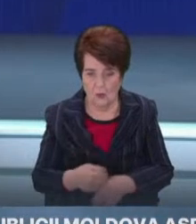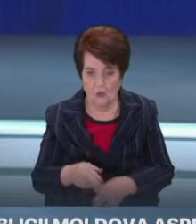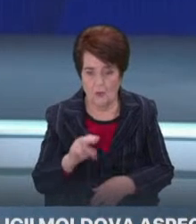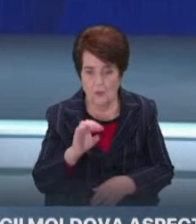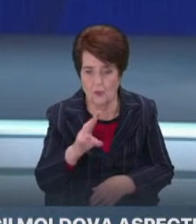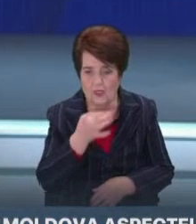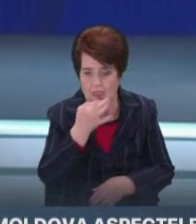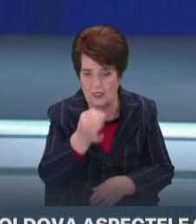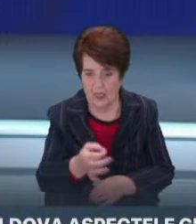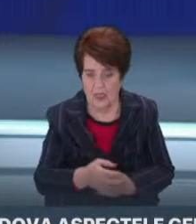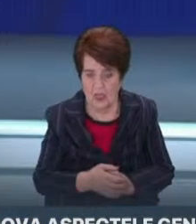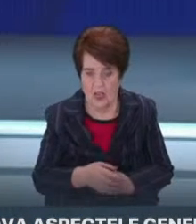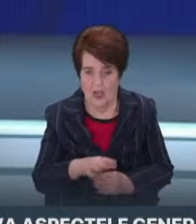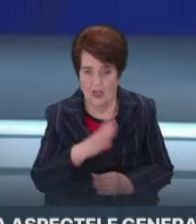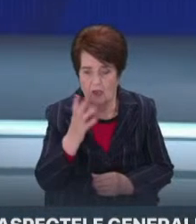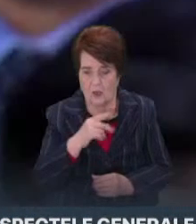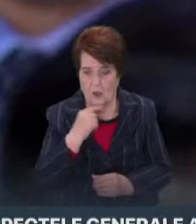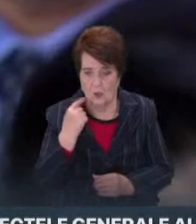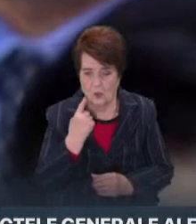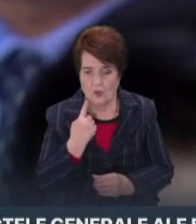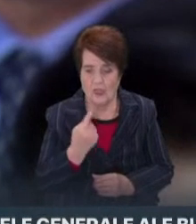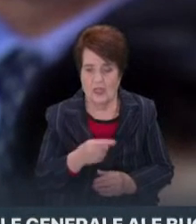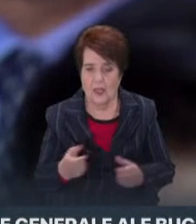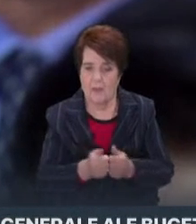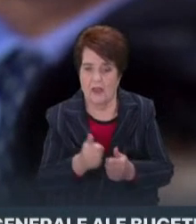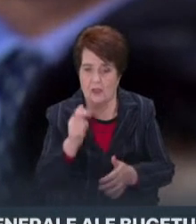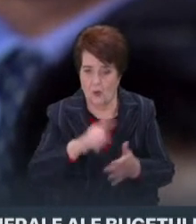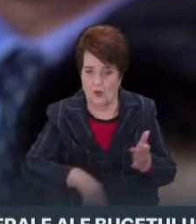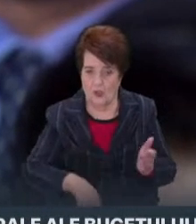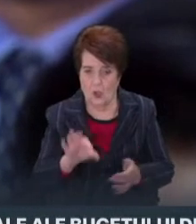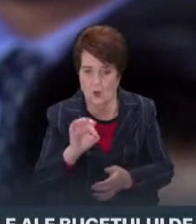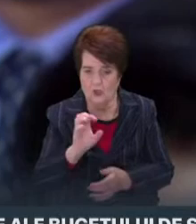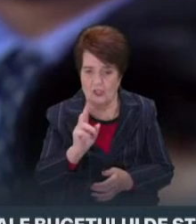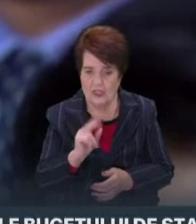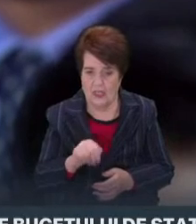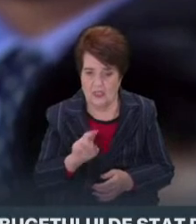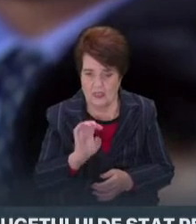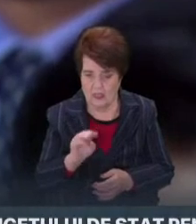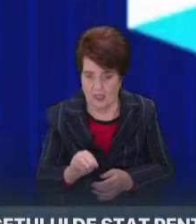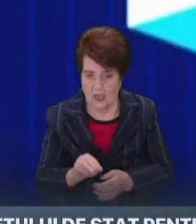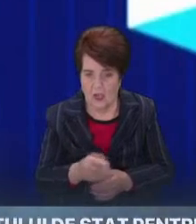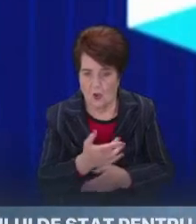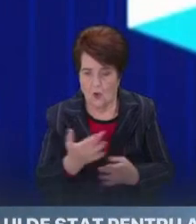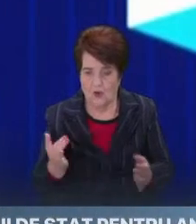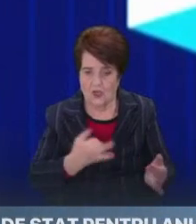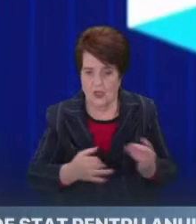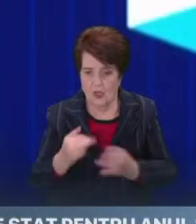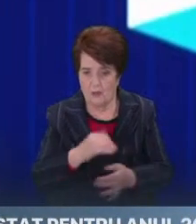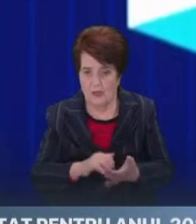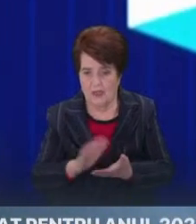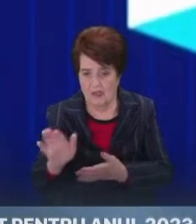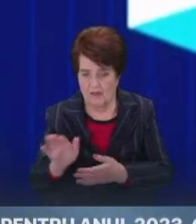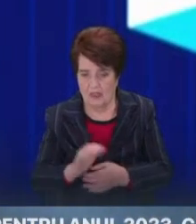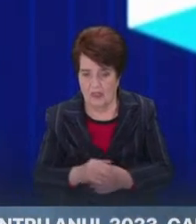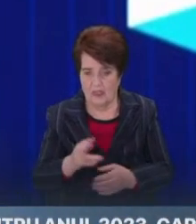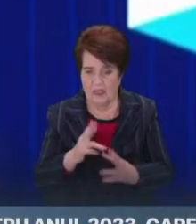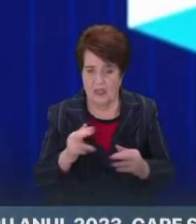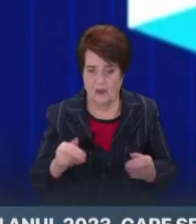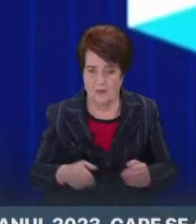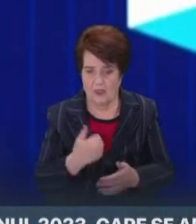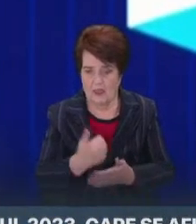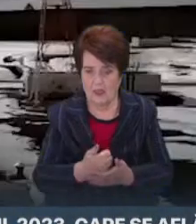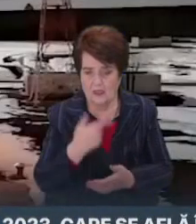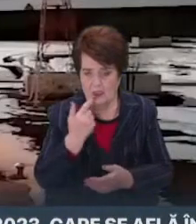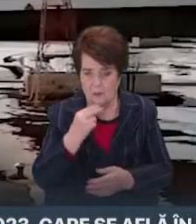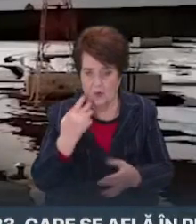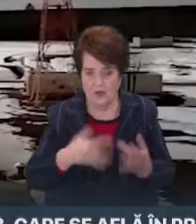declarat că Rusia ar fi vrut să fie un partener de încredere al Occidentului, care a refuzat însă orice colaborare. Liderul de la Kremlin a negat